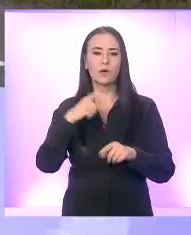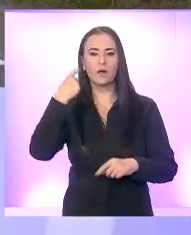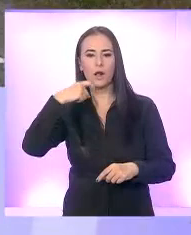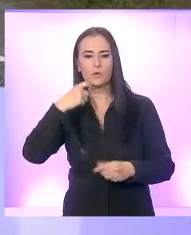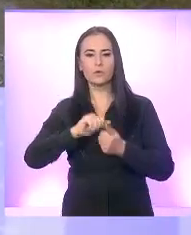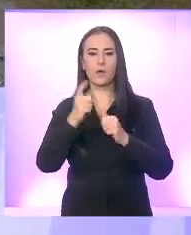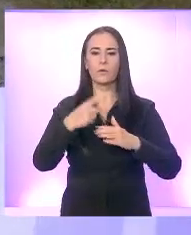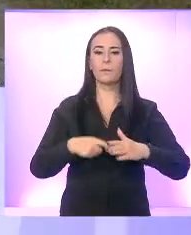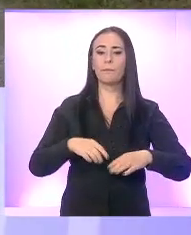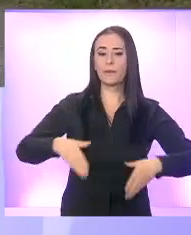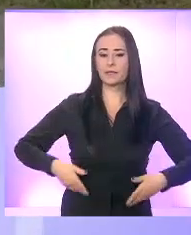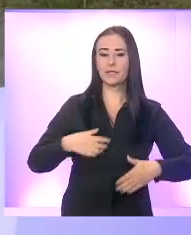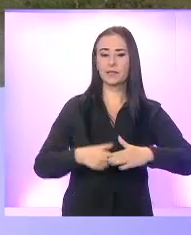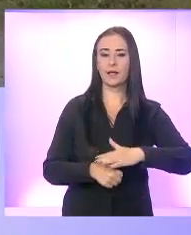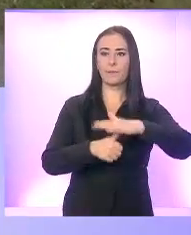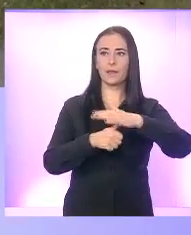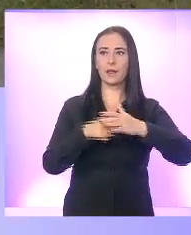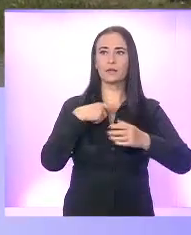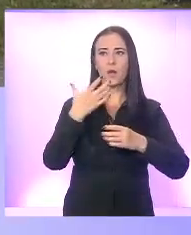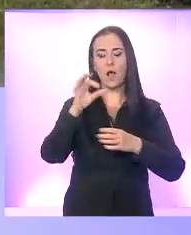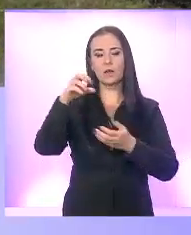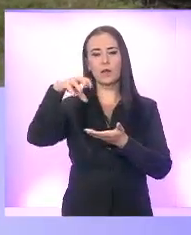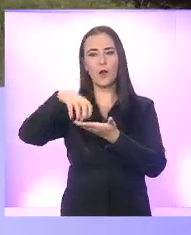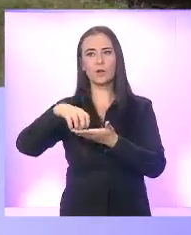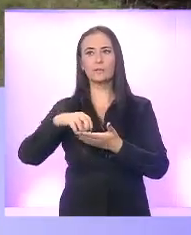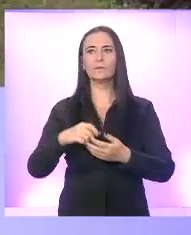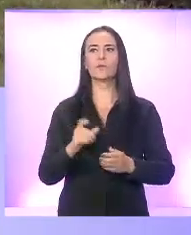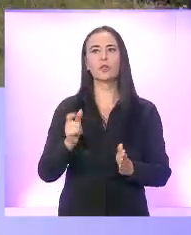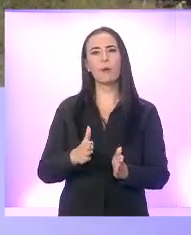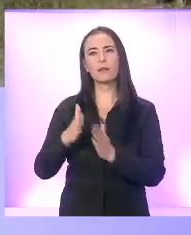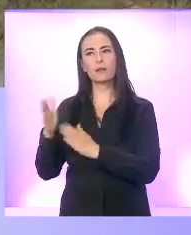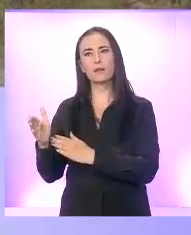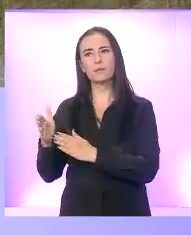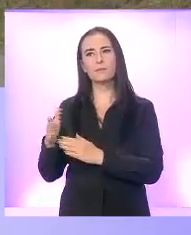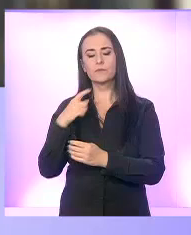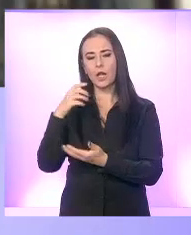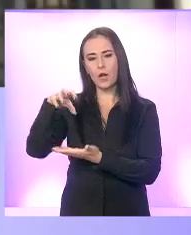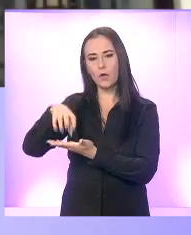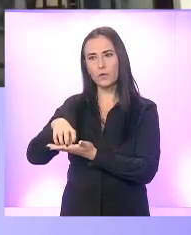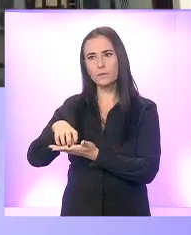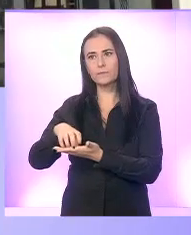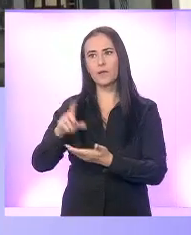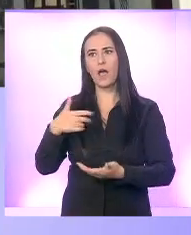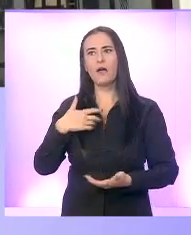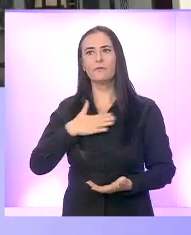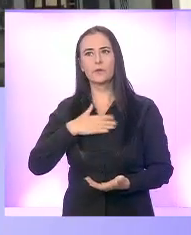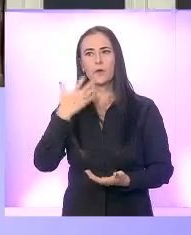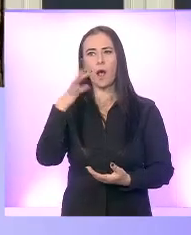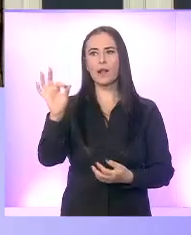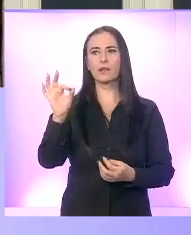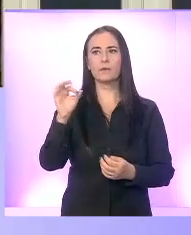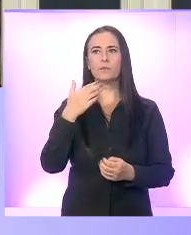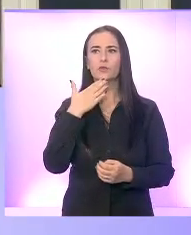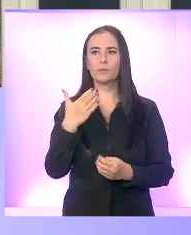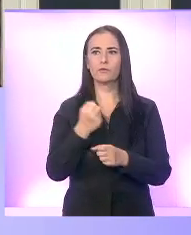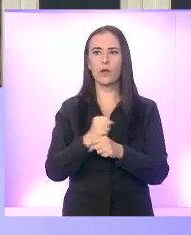lucreze în capitală, vin și din Ploiești, vin și în localitățile de pe lângă. Avem măcar tren la Otopeni, măcar aici stăm. Avem tren la Otopeni, ne-am